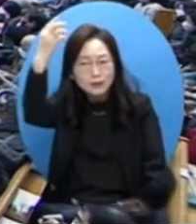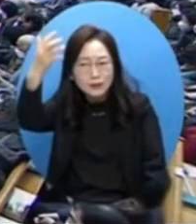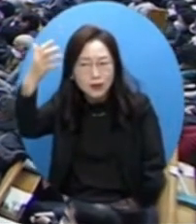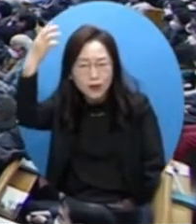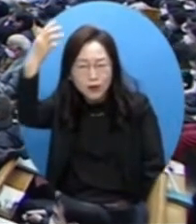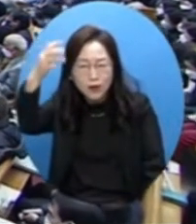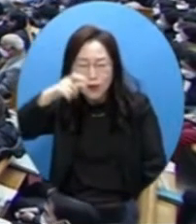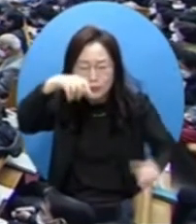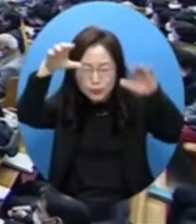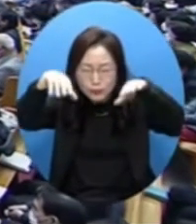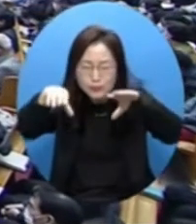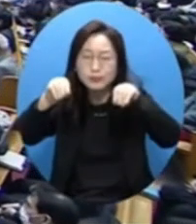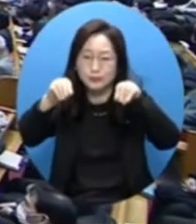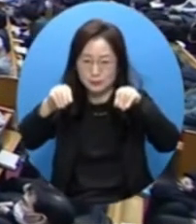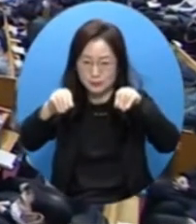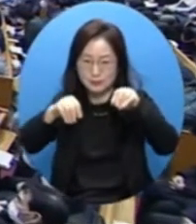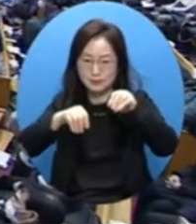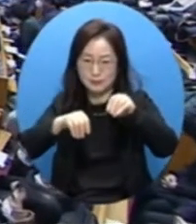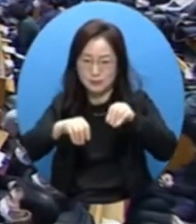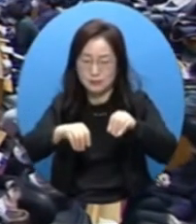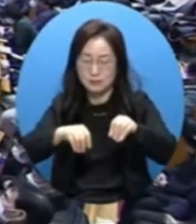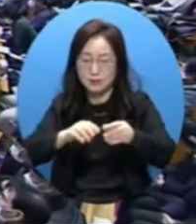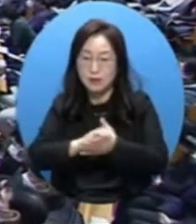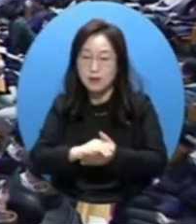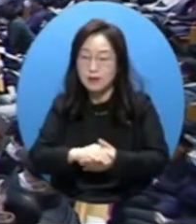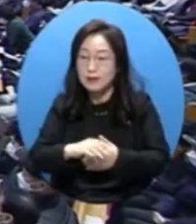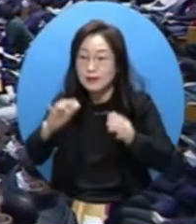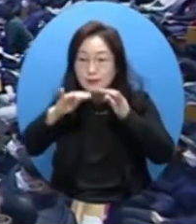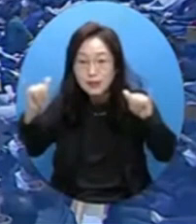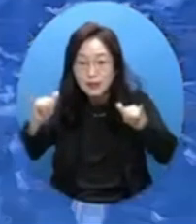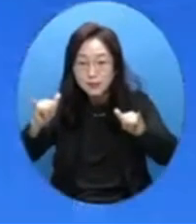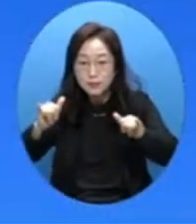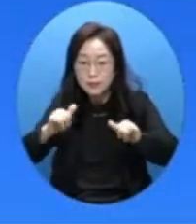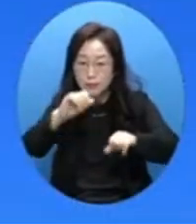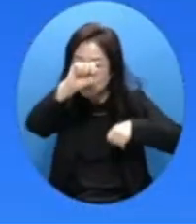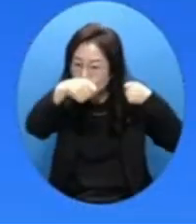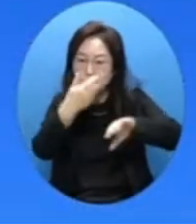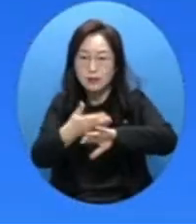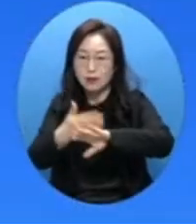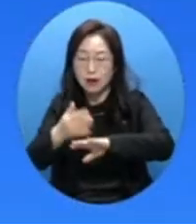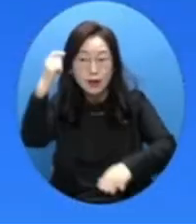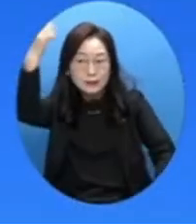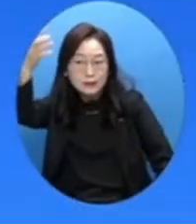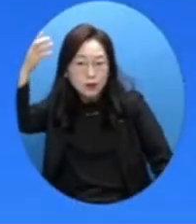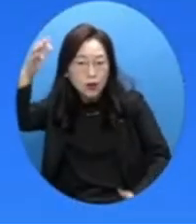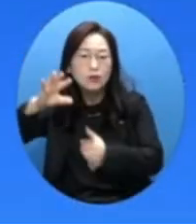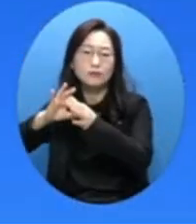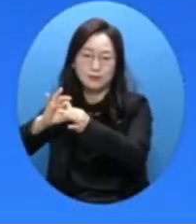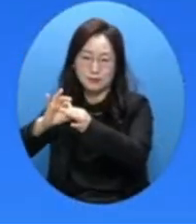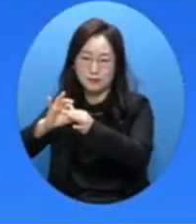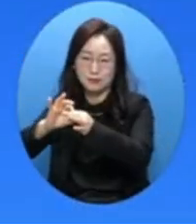기근입니다. 사람은 다른 동물과 달리 영적인 존재이기 때문에